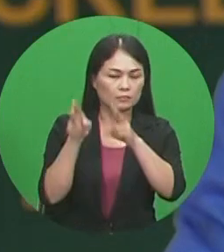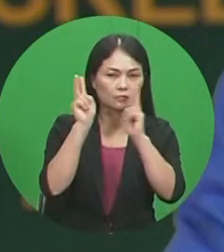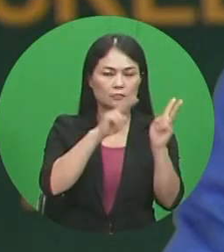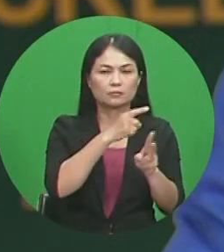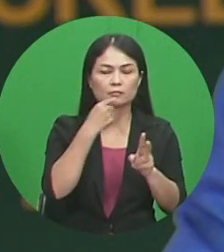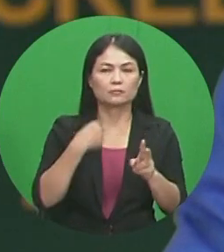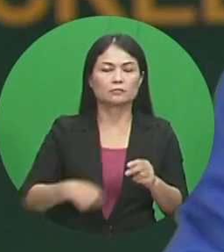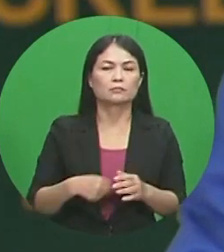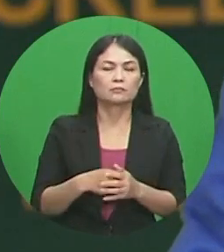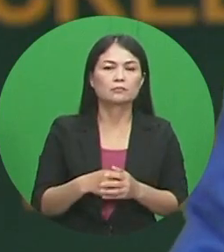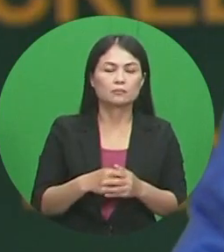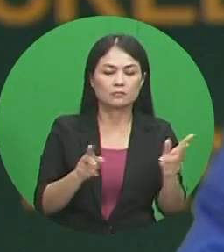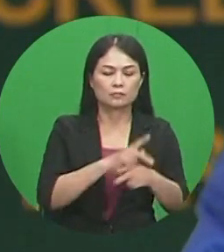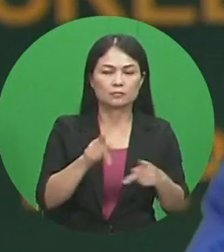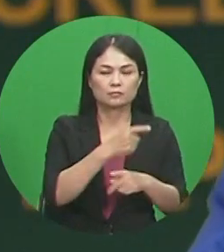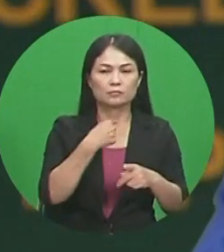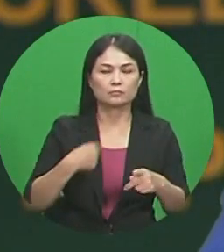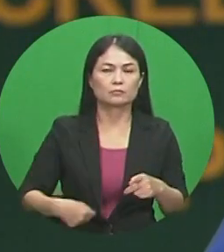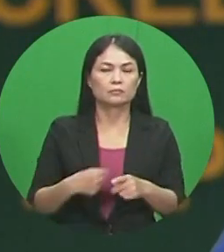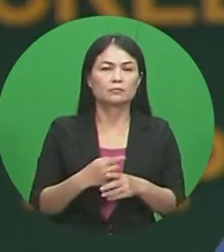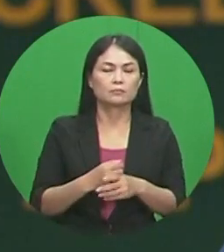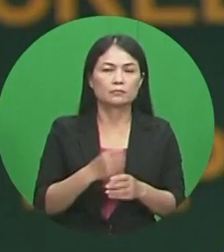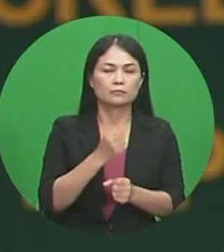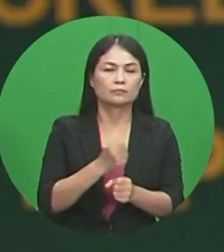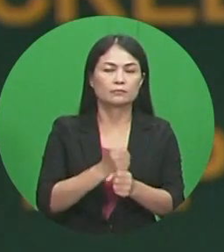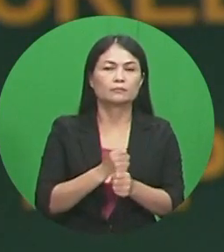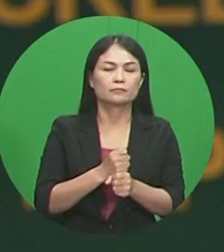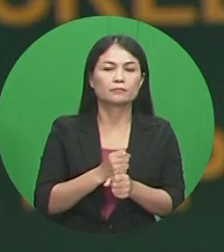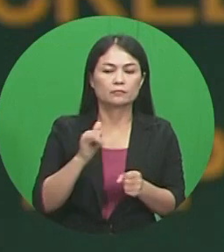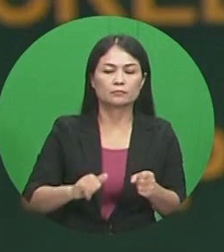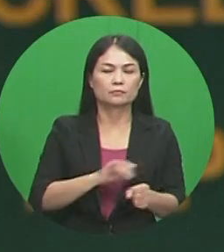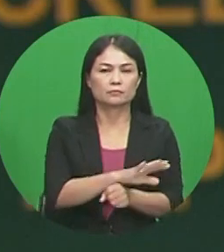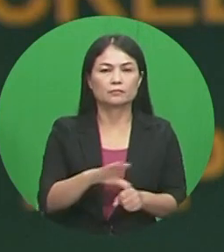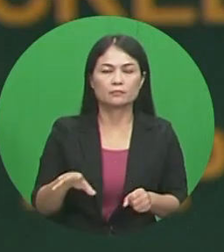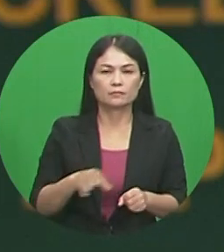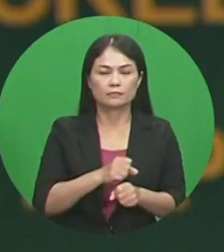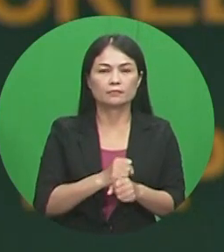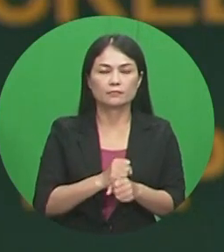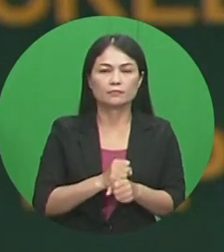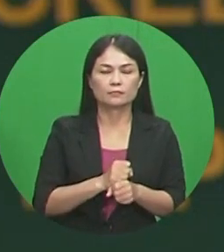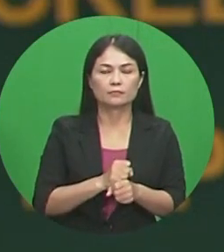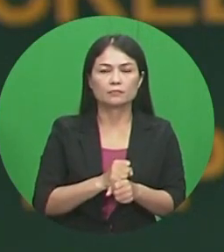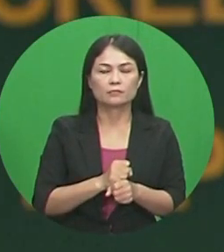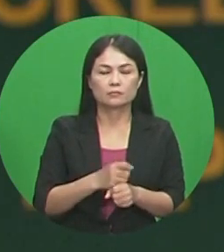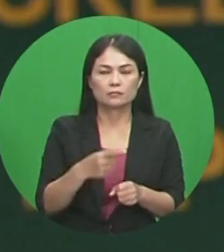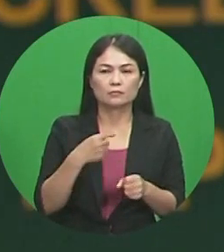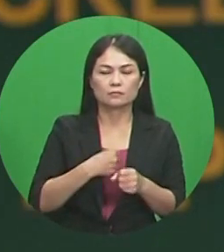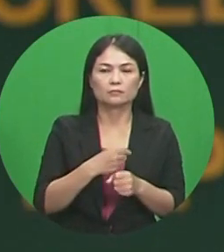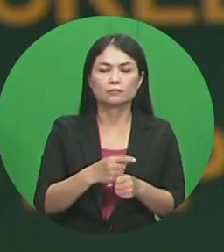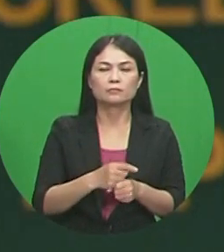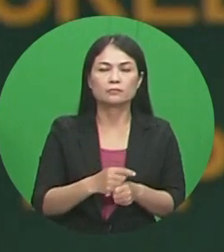នពលរដ្ឋចិនដែលធ្វើការនៅកម្ពុជាតែបែរជាខ្ញុំប្រកាសណា